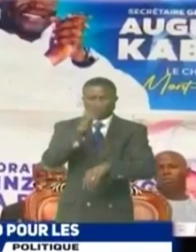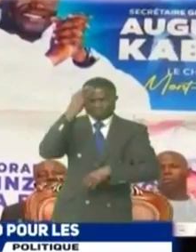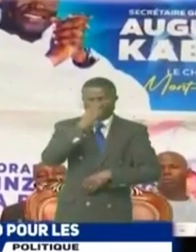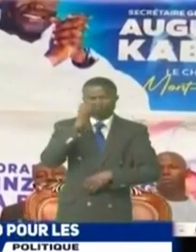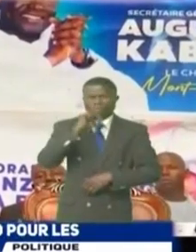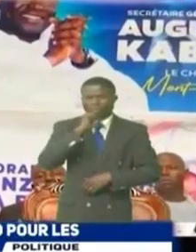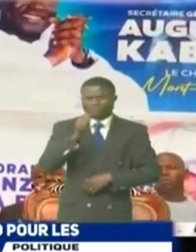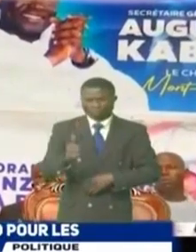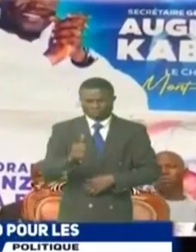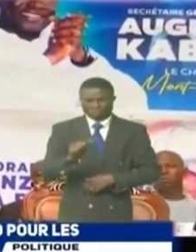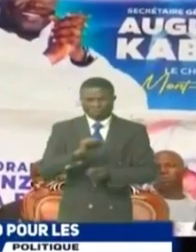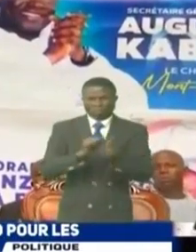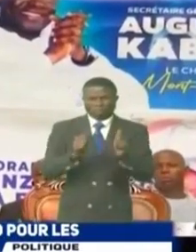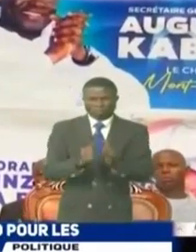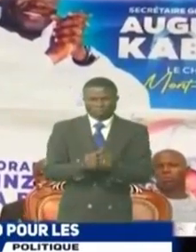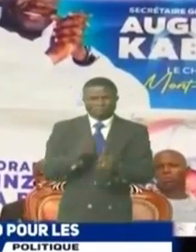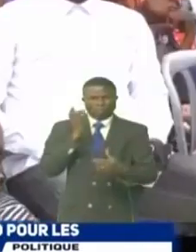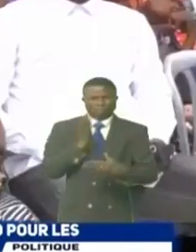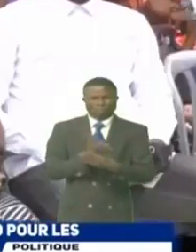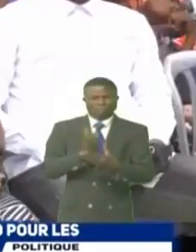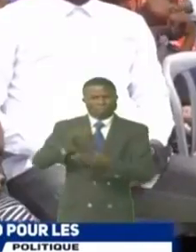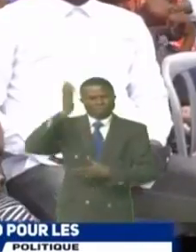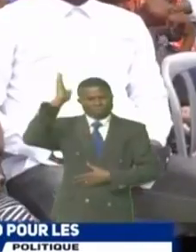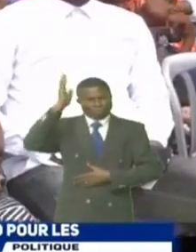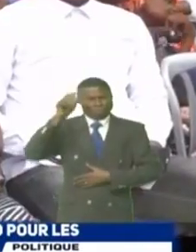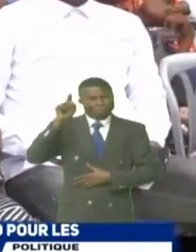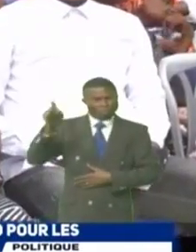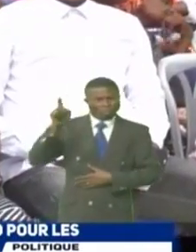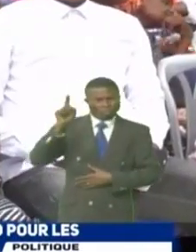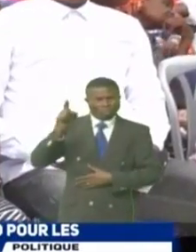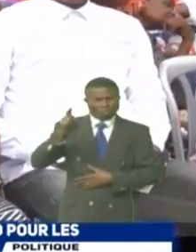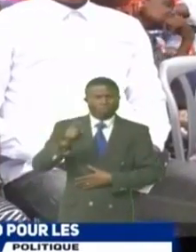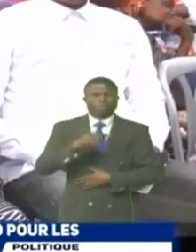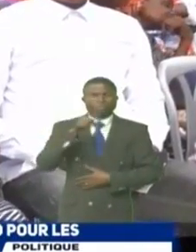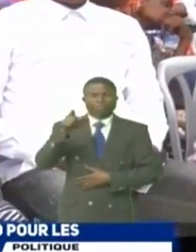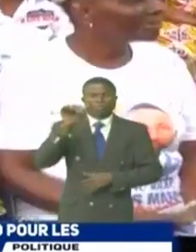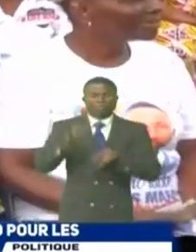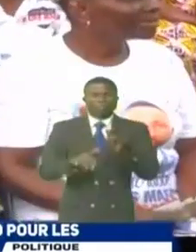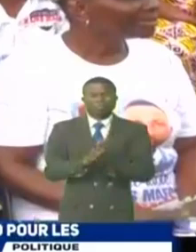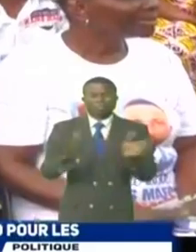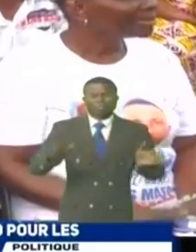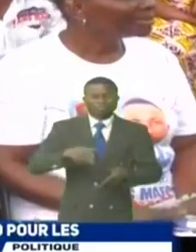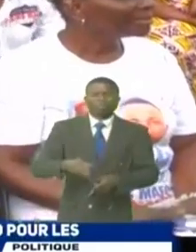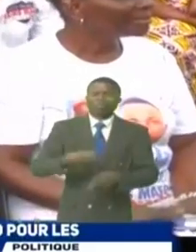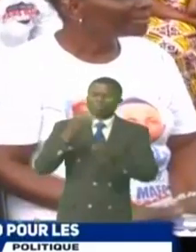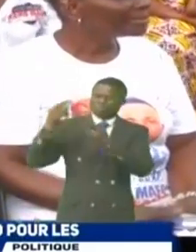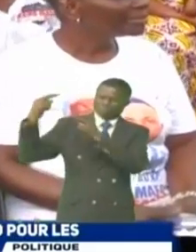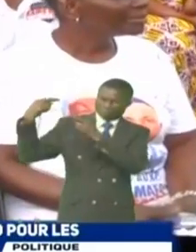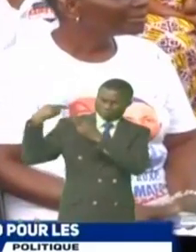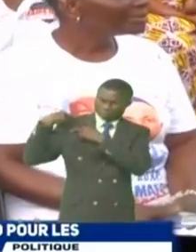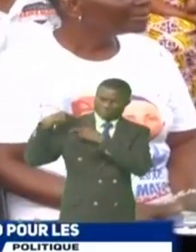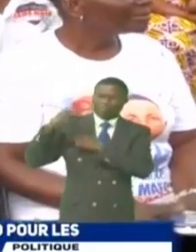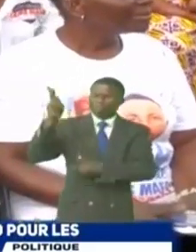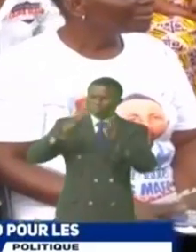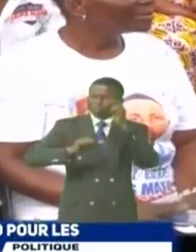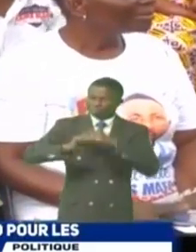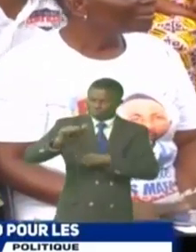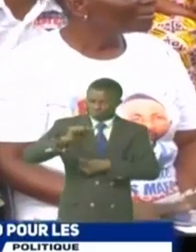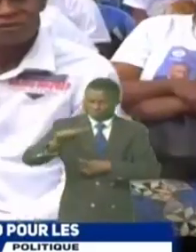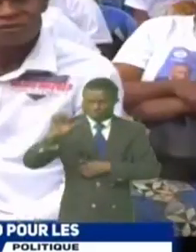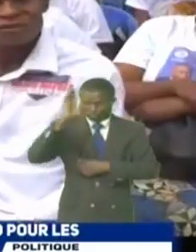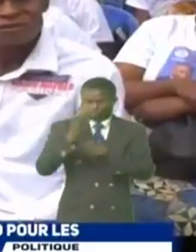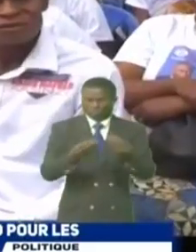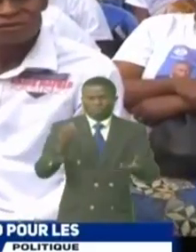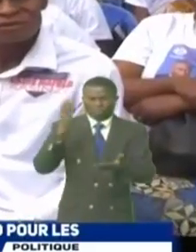la question des persistants du phénomène Kuluna dans cette commune, Augustin Kabouya a insisté sur la responsabilité de la population. Quand vous